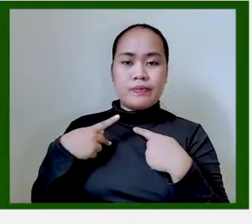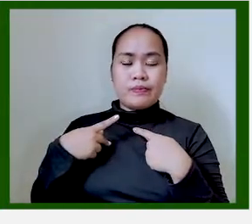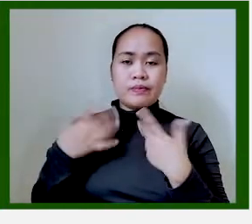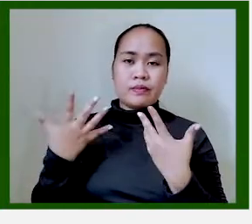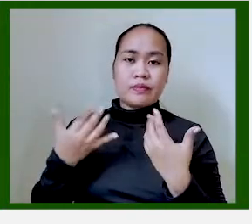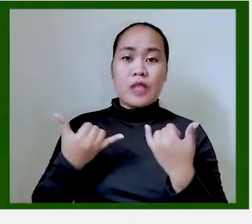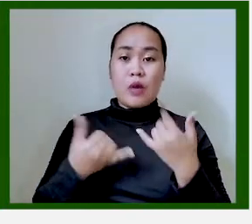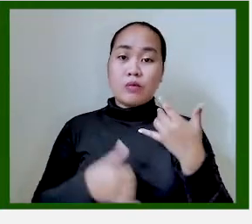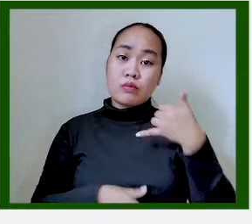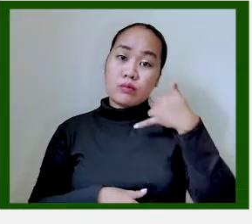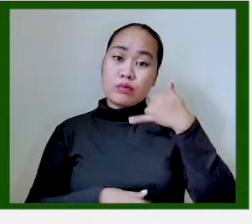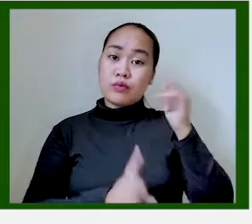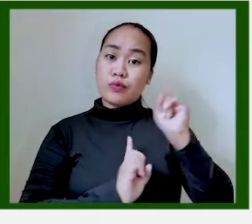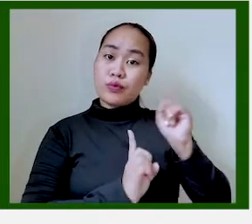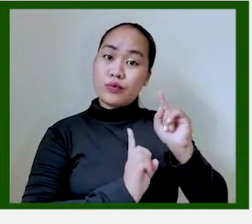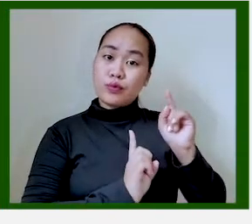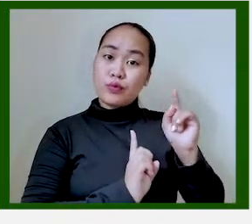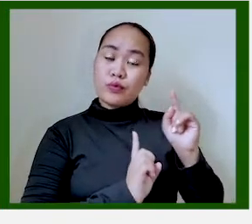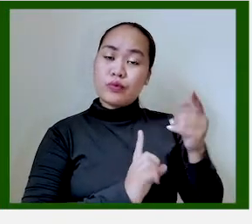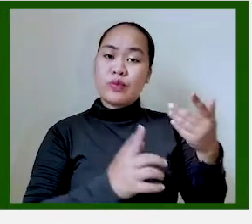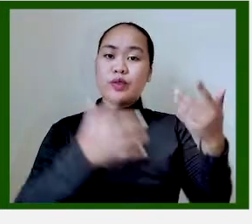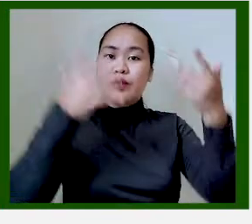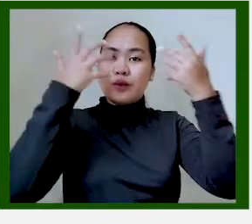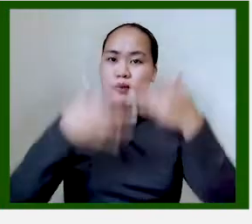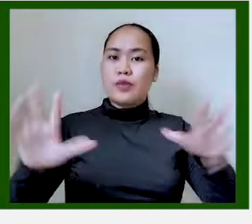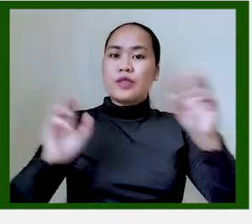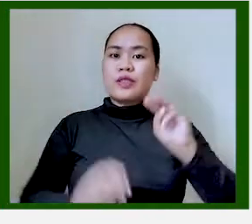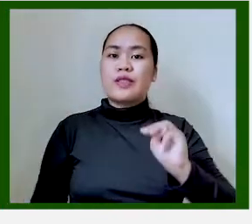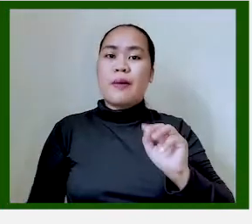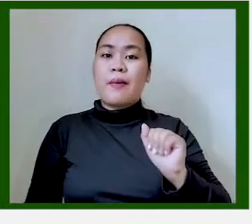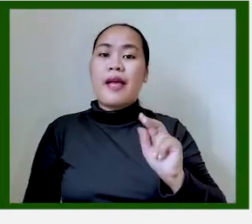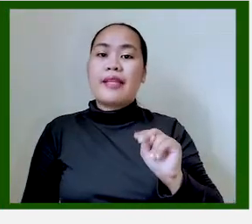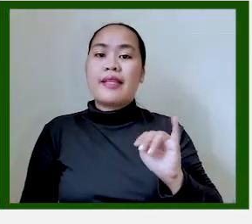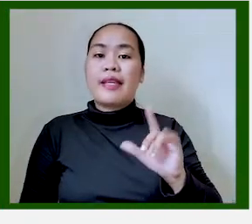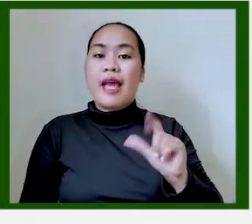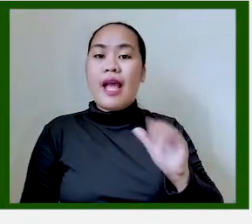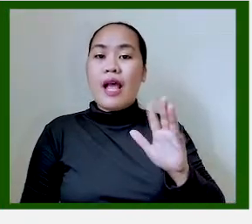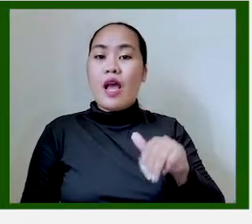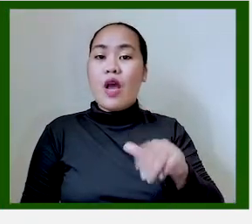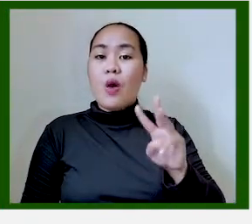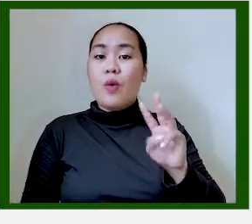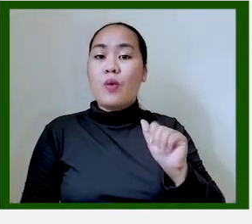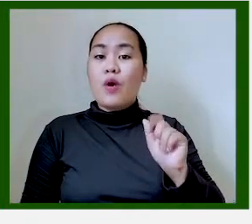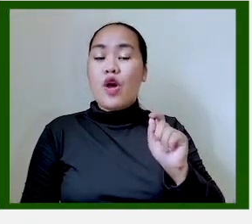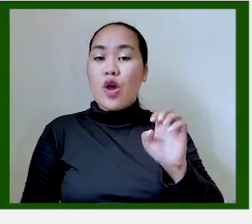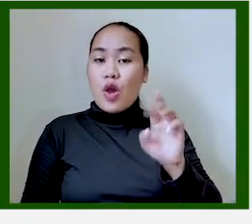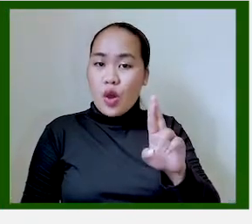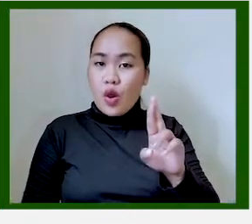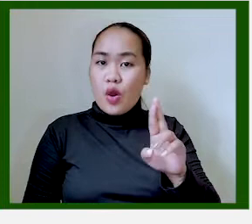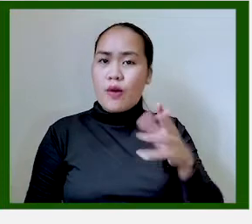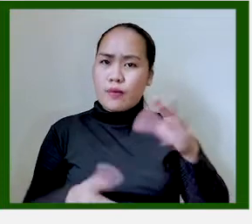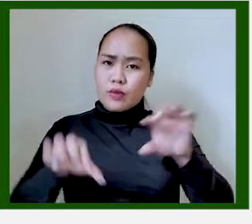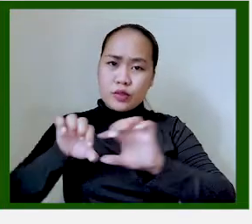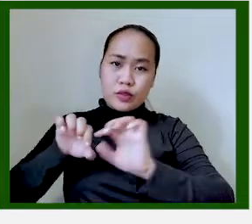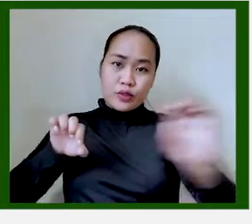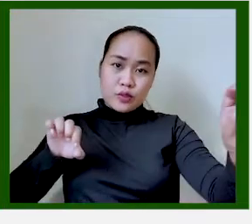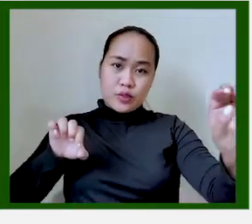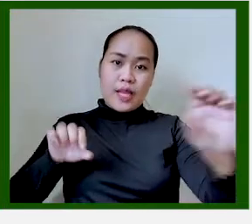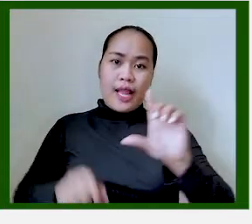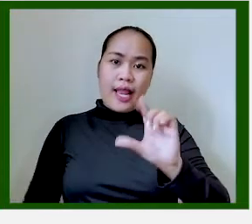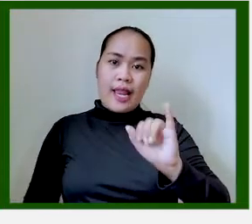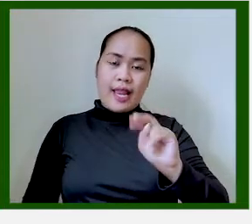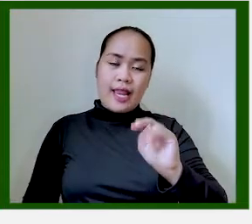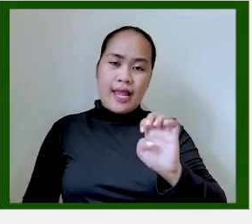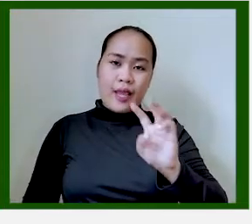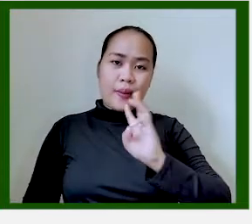we speak, nakatapos na po si Manila Water sa kanilang pag-divert ng kanilang water line, no. Doon